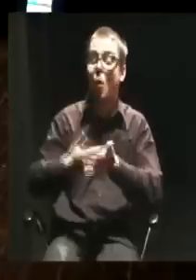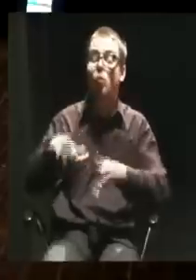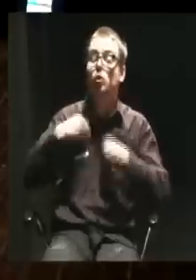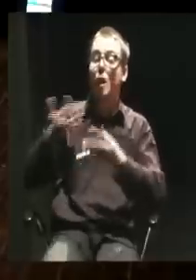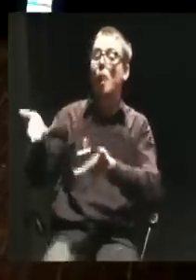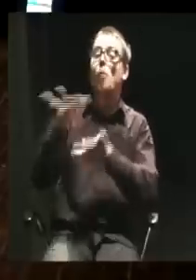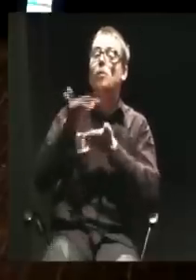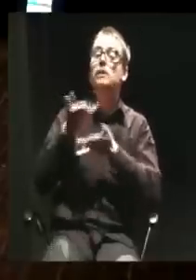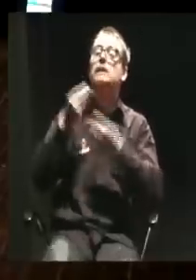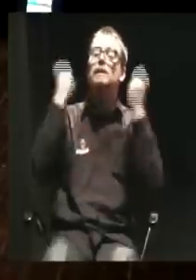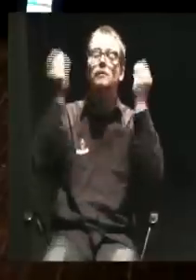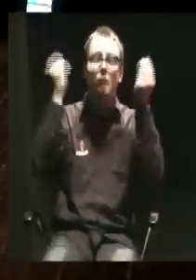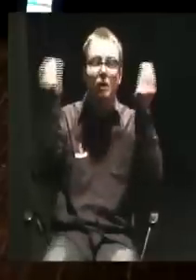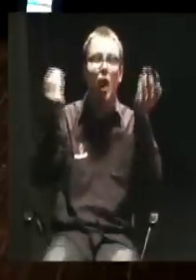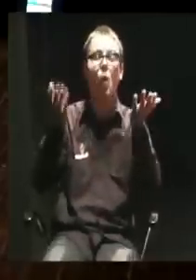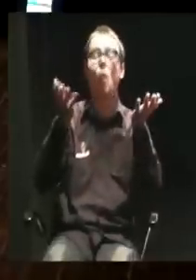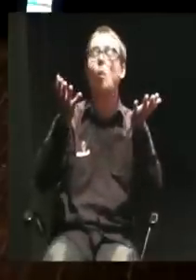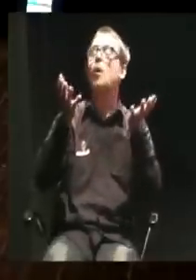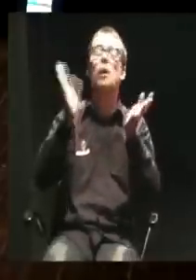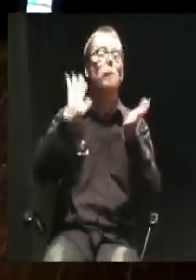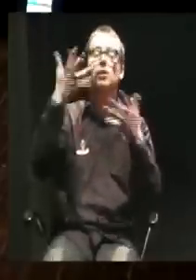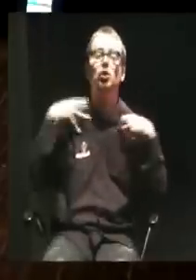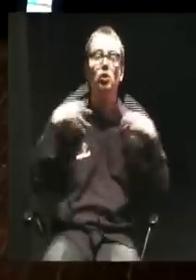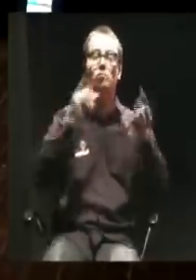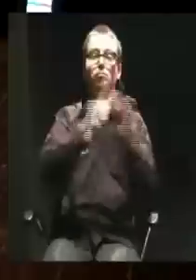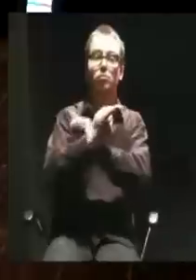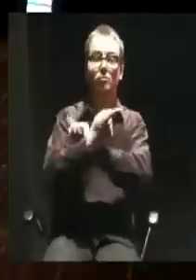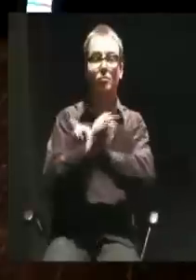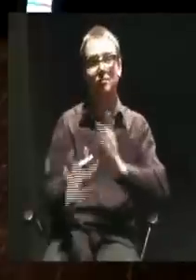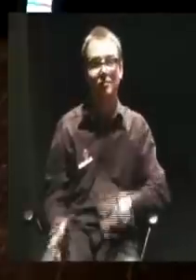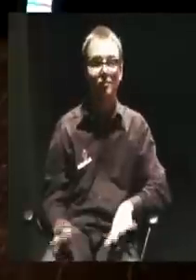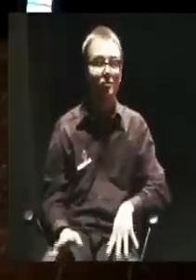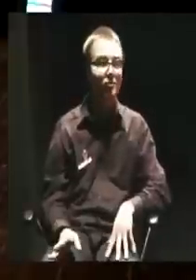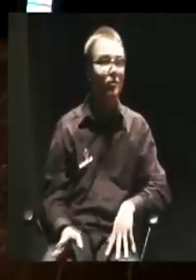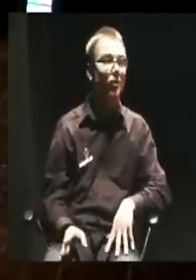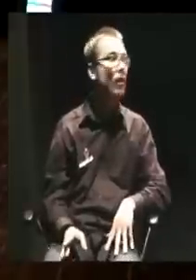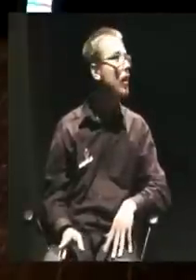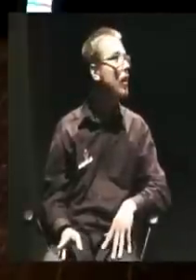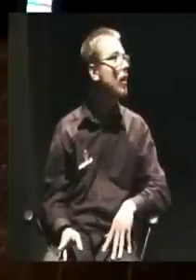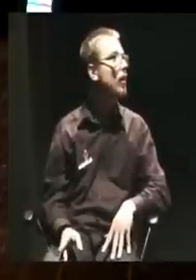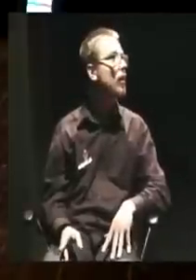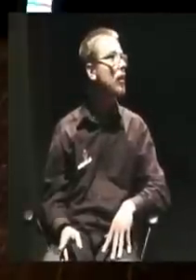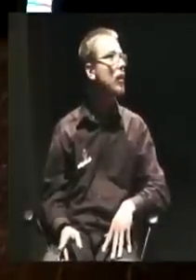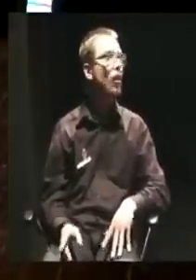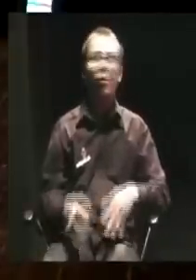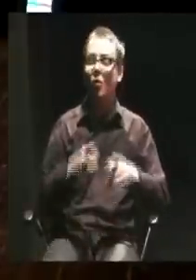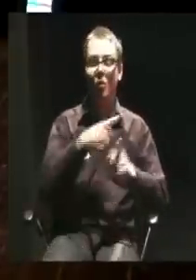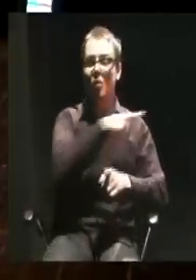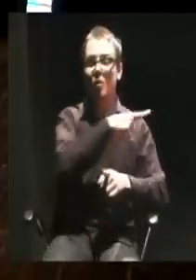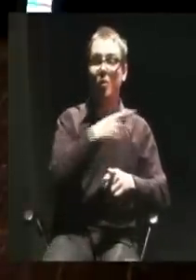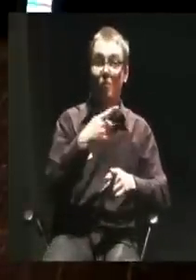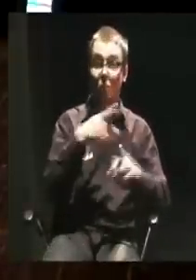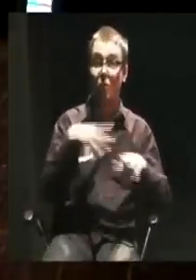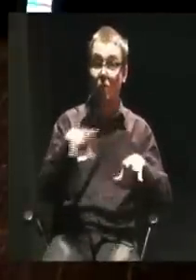Tak jak większość liczyłem na zbawienie. Jeżeli myślicie, że włożyłem jakąś płytkę do głowy z oprogramowaniem i nagle